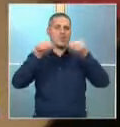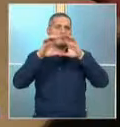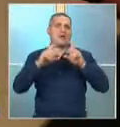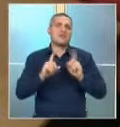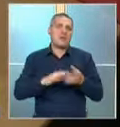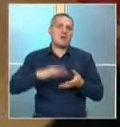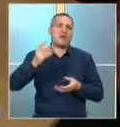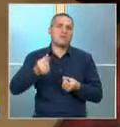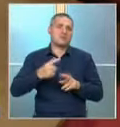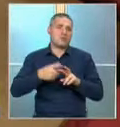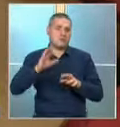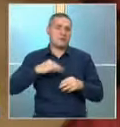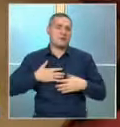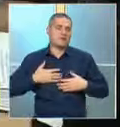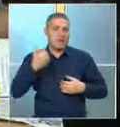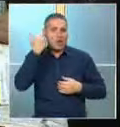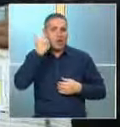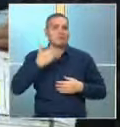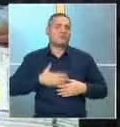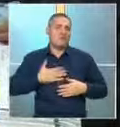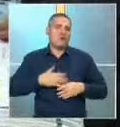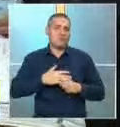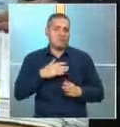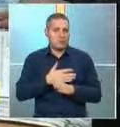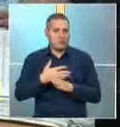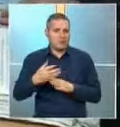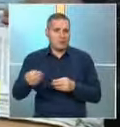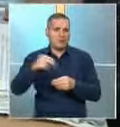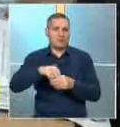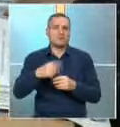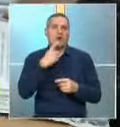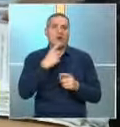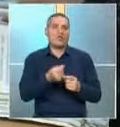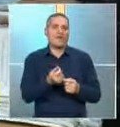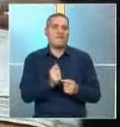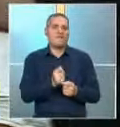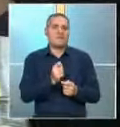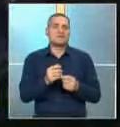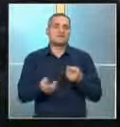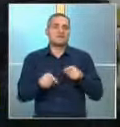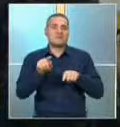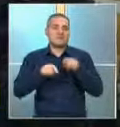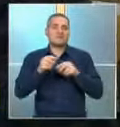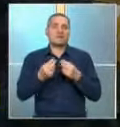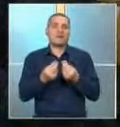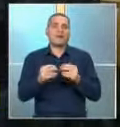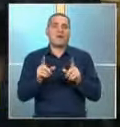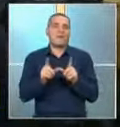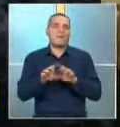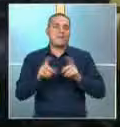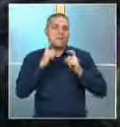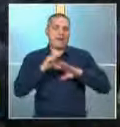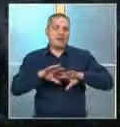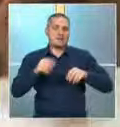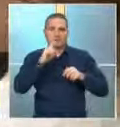е голяма сумата, но ние сме доволни и ще продължим да участваме в нея. От финансирането зависи подобряване на материалната база.